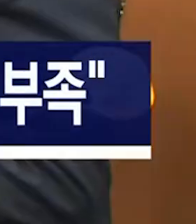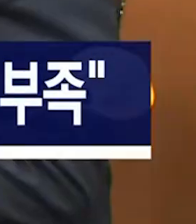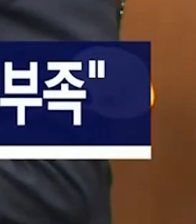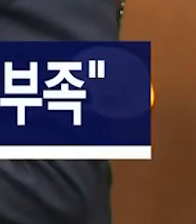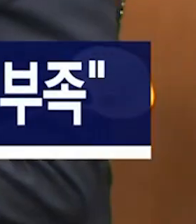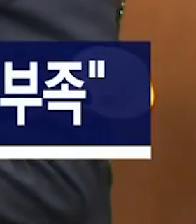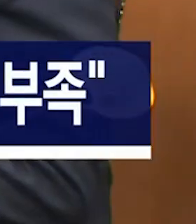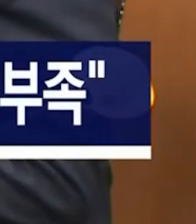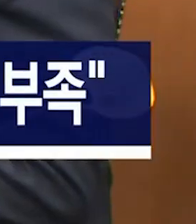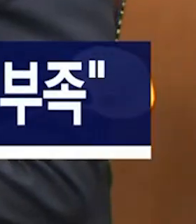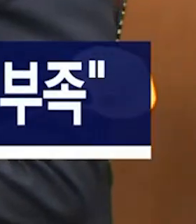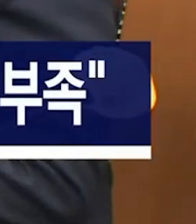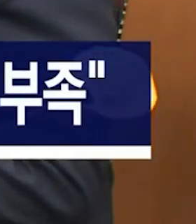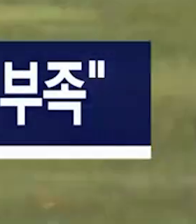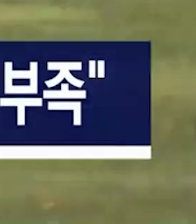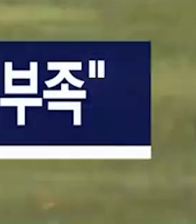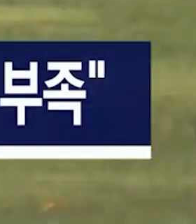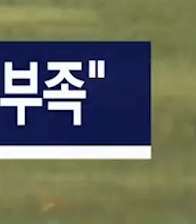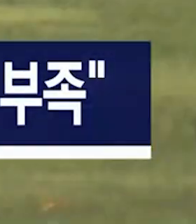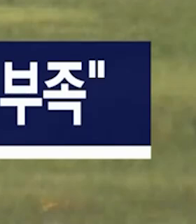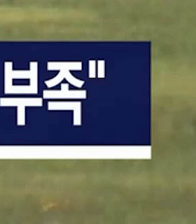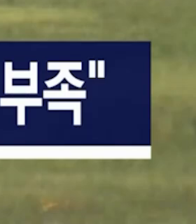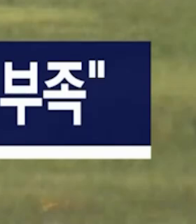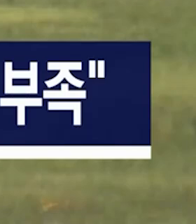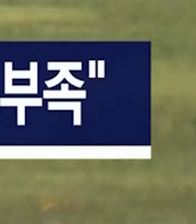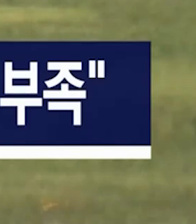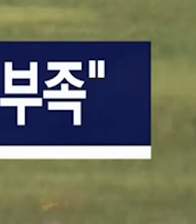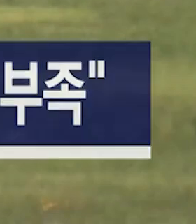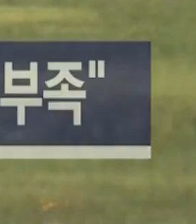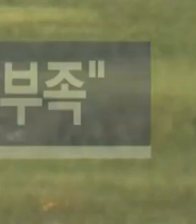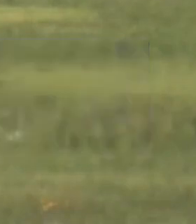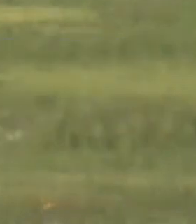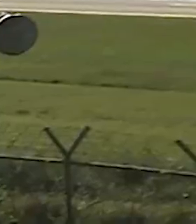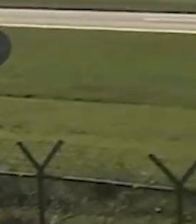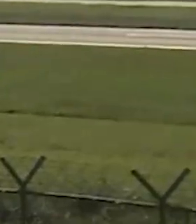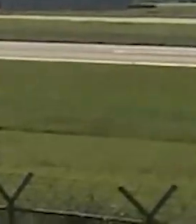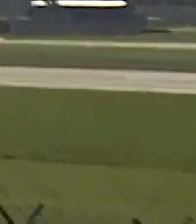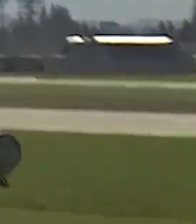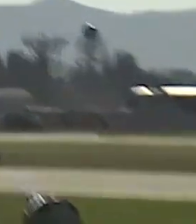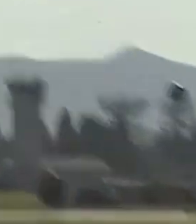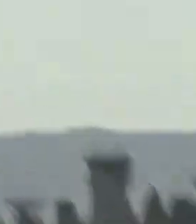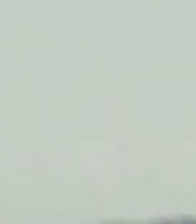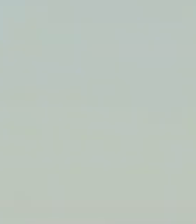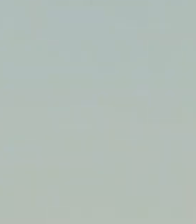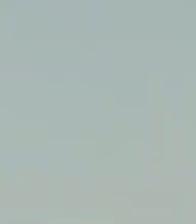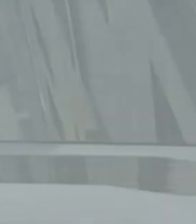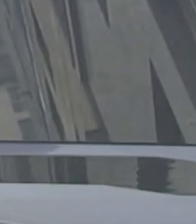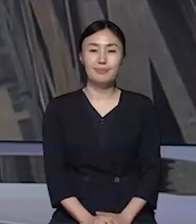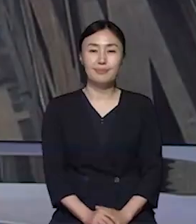일부 수정되지만 여전히 세부적인 지원 방안이 빠질 걸로 보입니다.